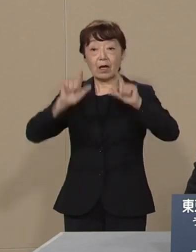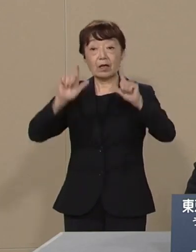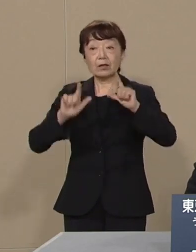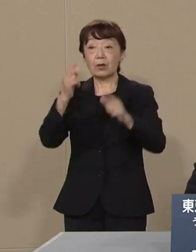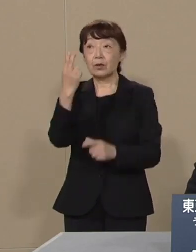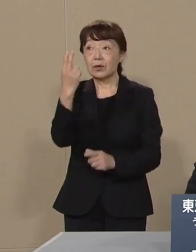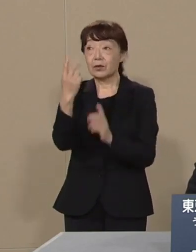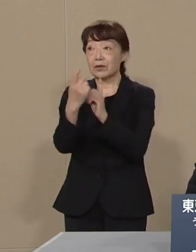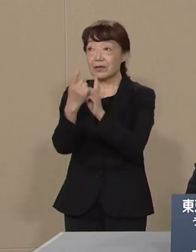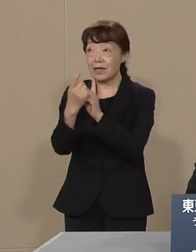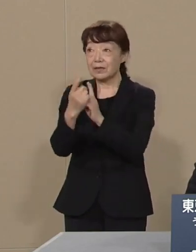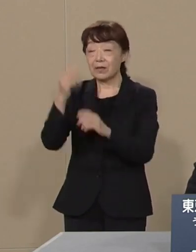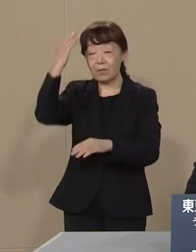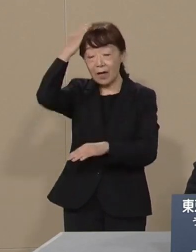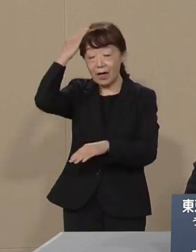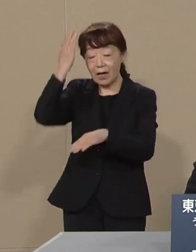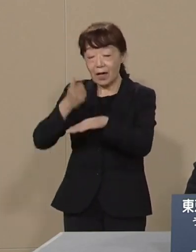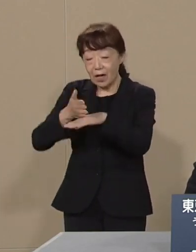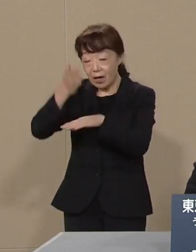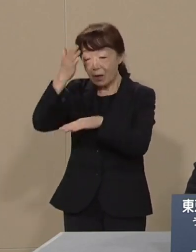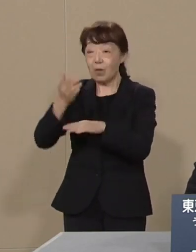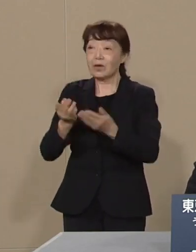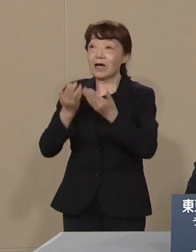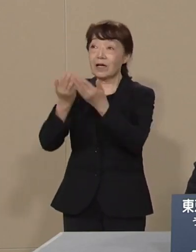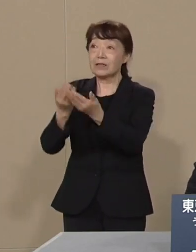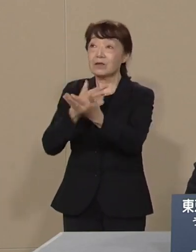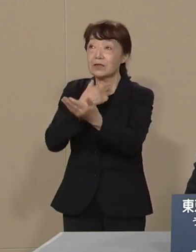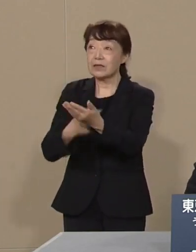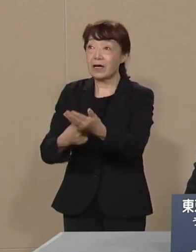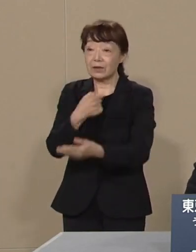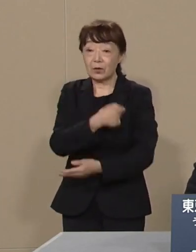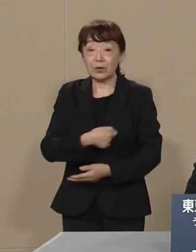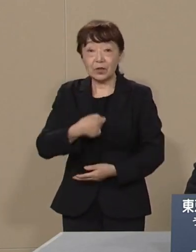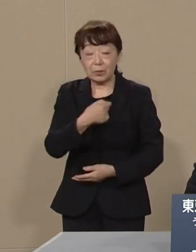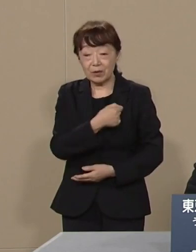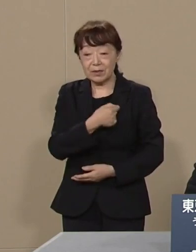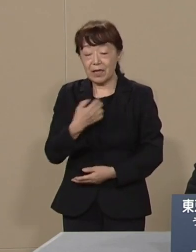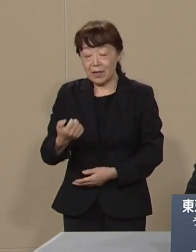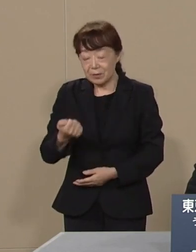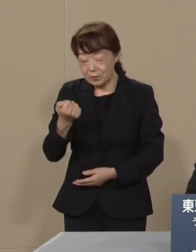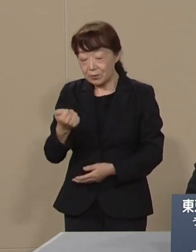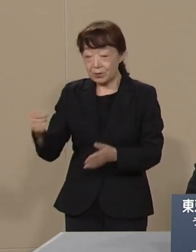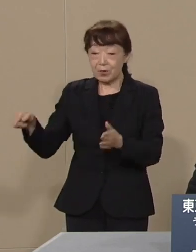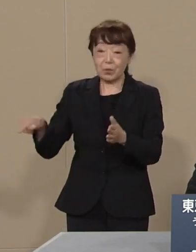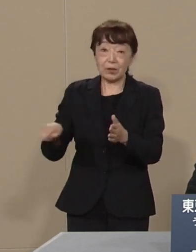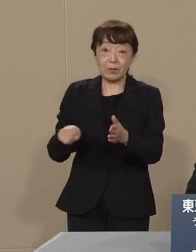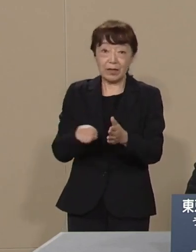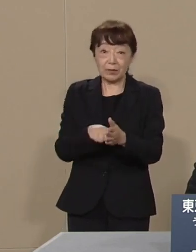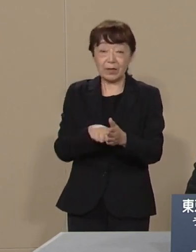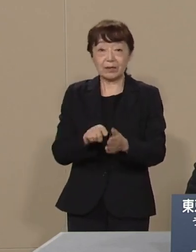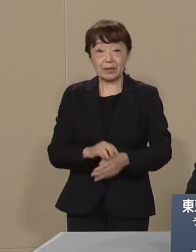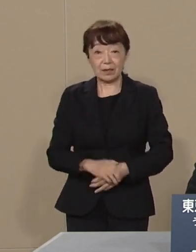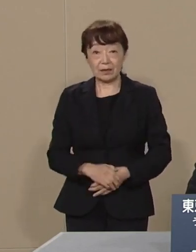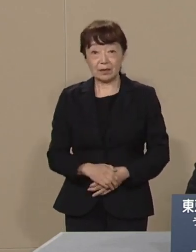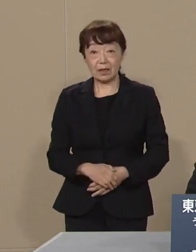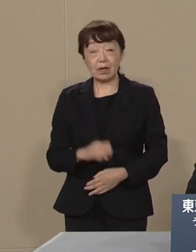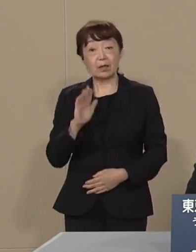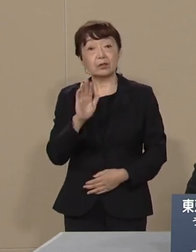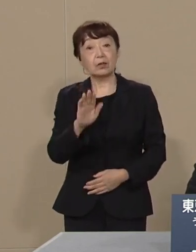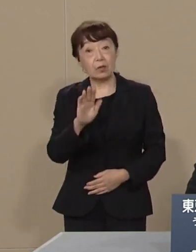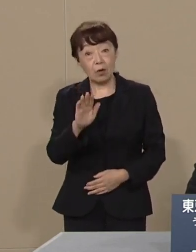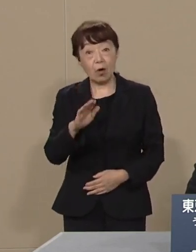恩返しをしたいこの気持ちはずっとあたりてまいりましたその後